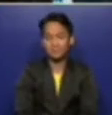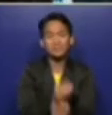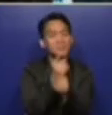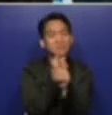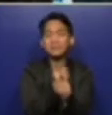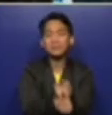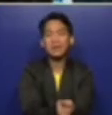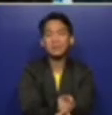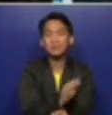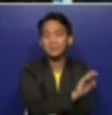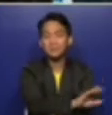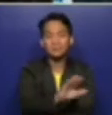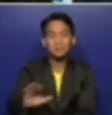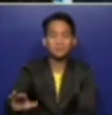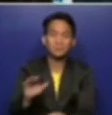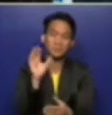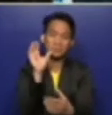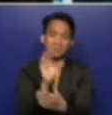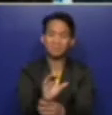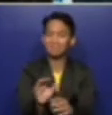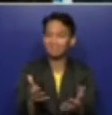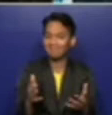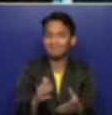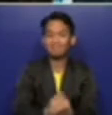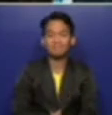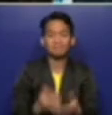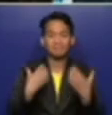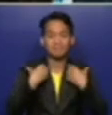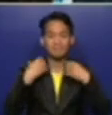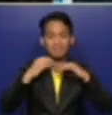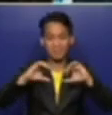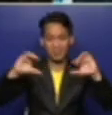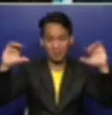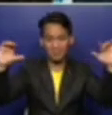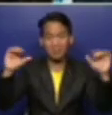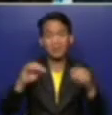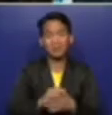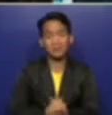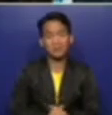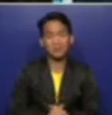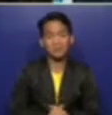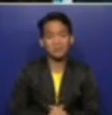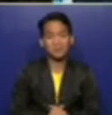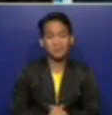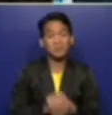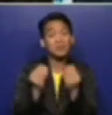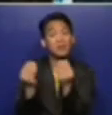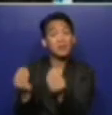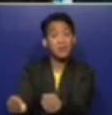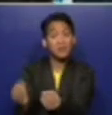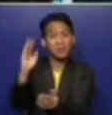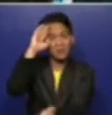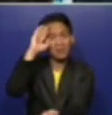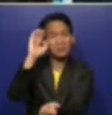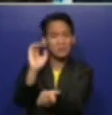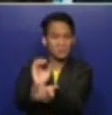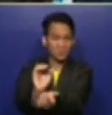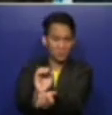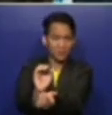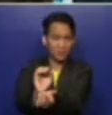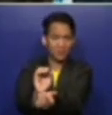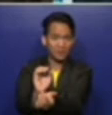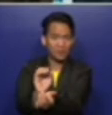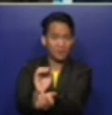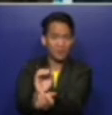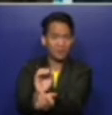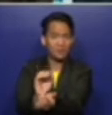เมืองนะครับโดยรัฐบาลก็ได้มอบไปกับหมายกับ จ้าหน้าที่นะครับที่รับผิดชอบนะครับส่วน